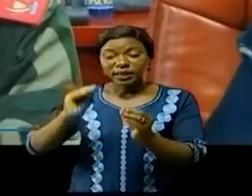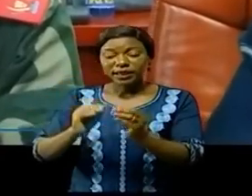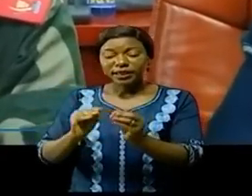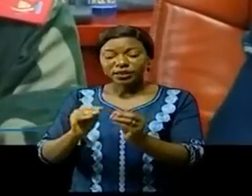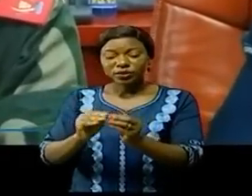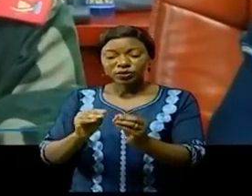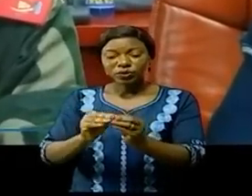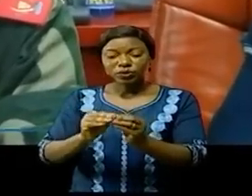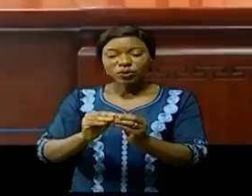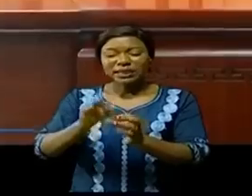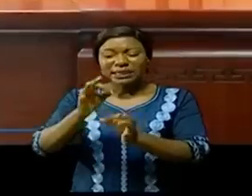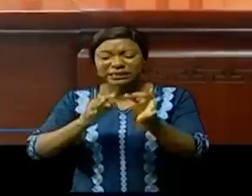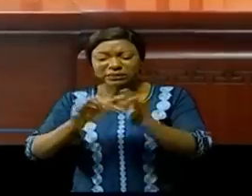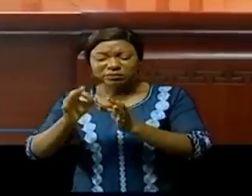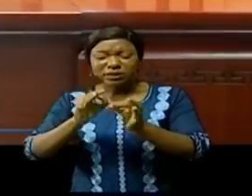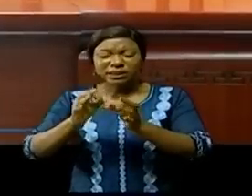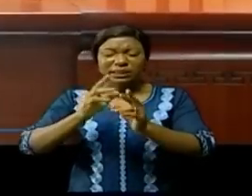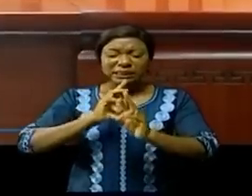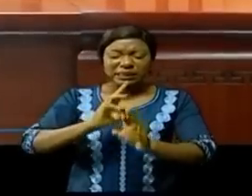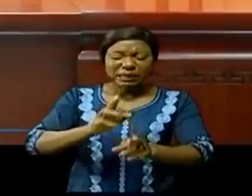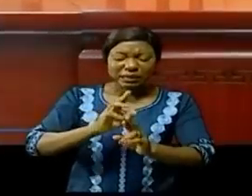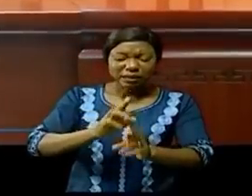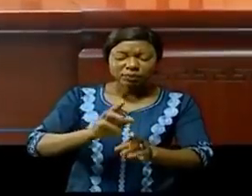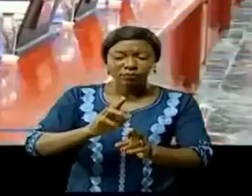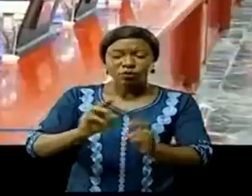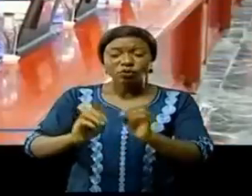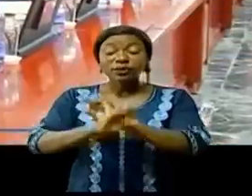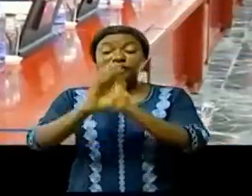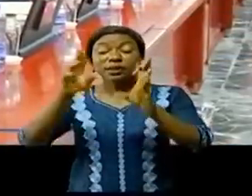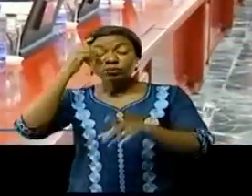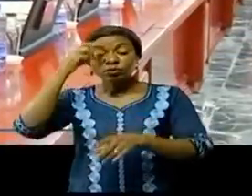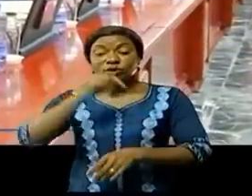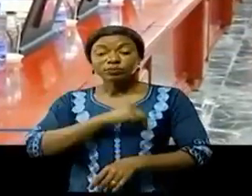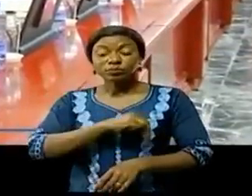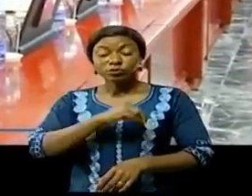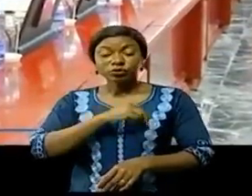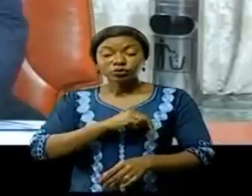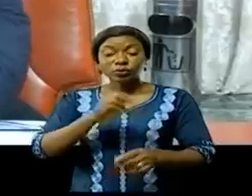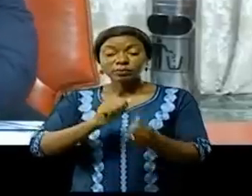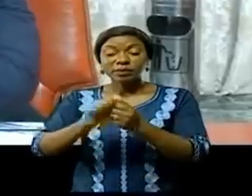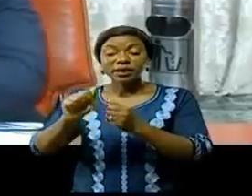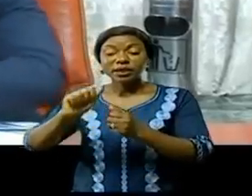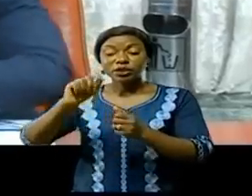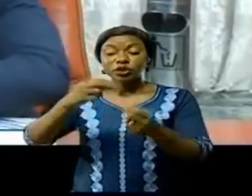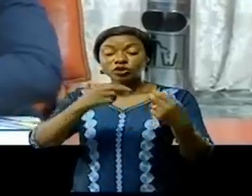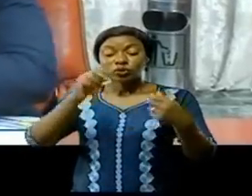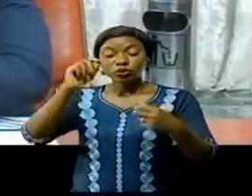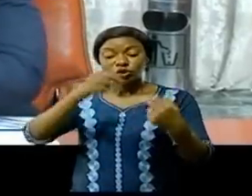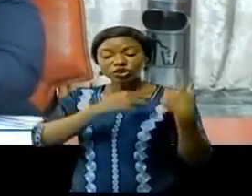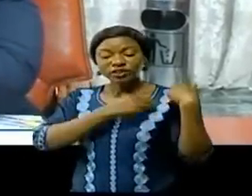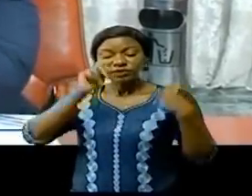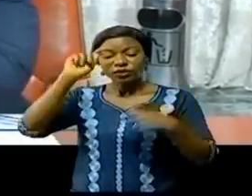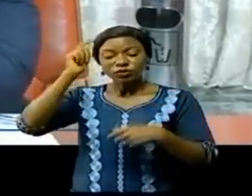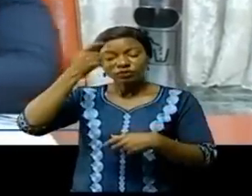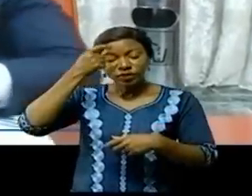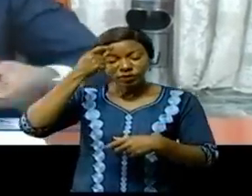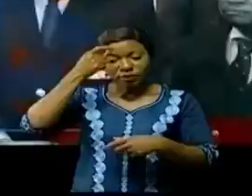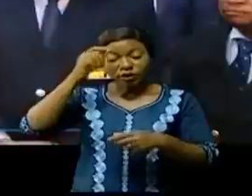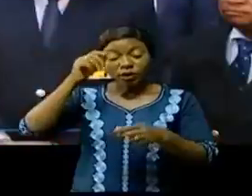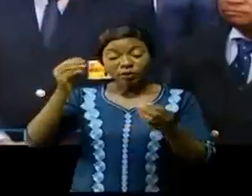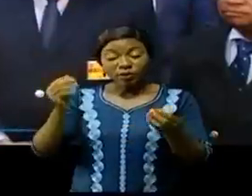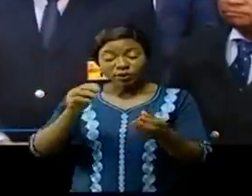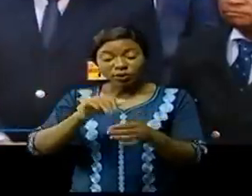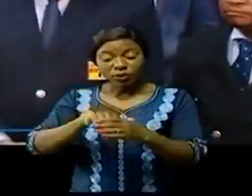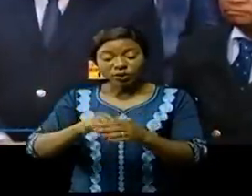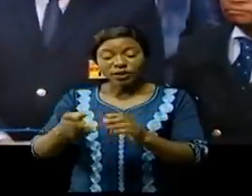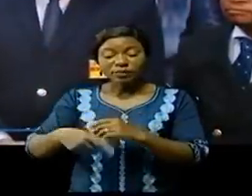de faire au chef de l'État un rapport détaillé de la récente mission effectuée par le chef du gouvernement dans les provinces sous état de siège. On